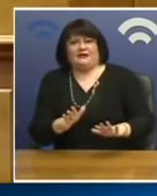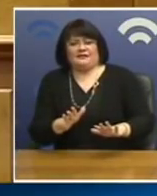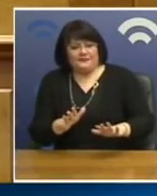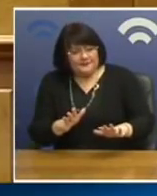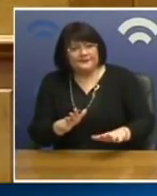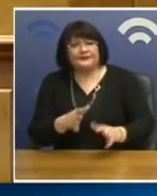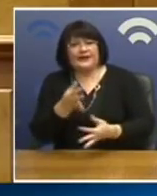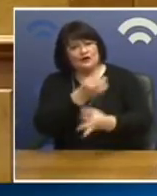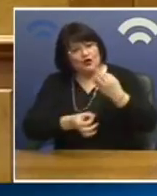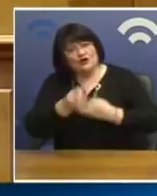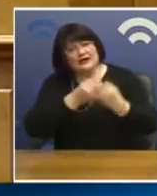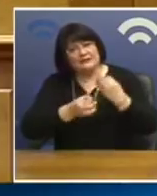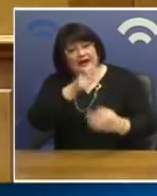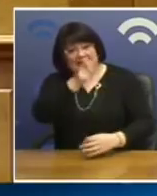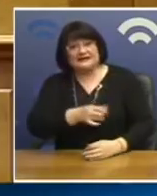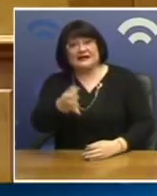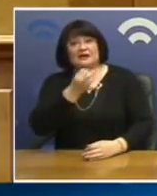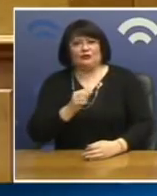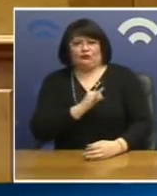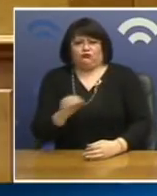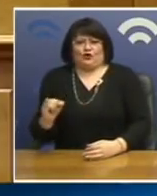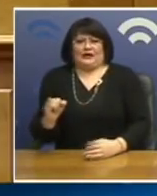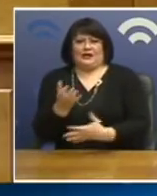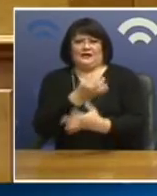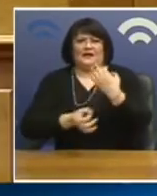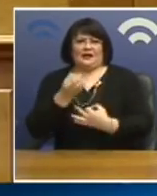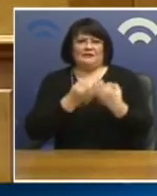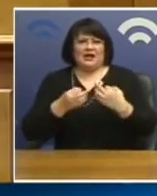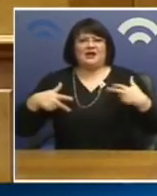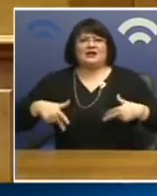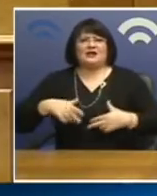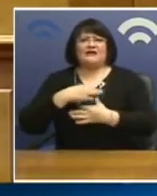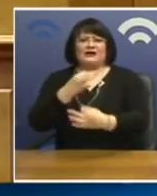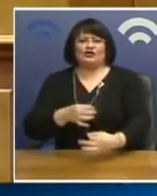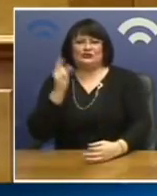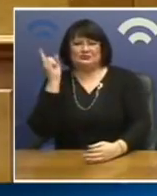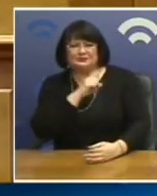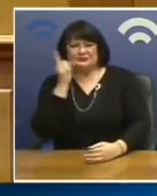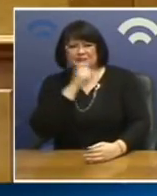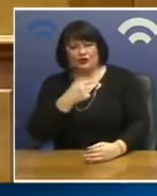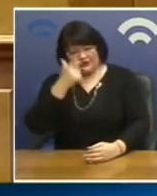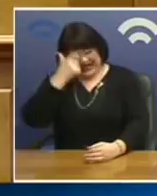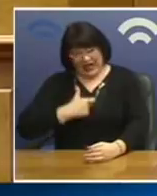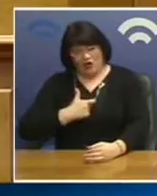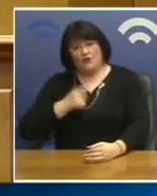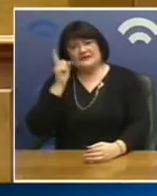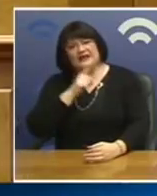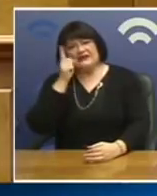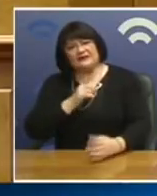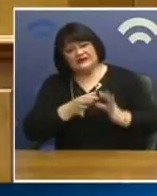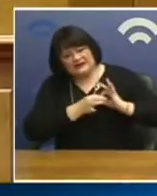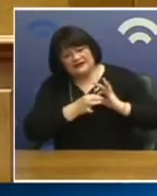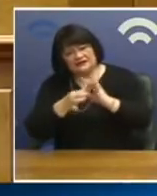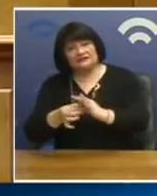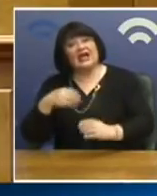Δηλώσεις τις οποίες μας λέγατε ότι δεν έκανε ποτέ και ότι είμαι ψεύτης κατά εξακολούθηση. Και στα πρακτικά τις